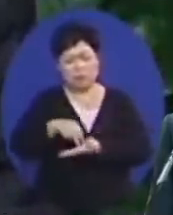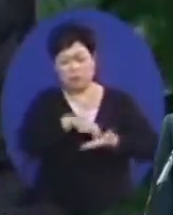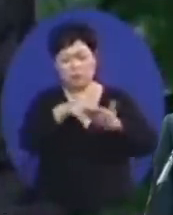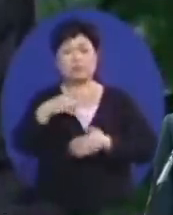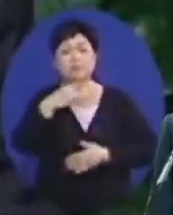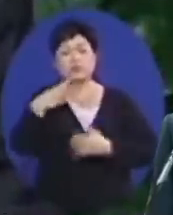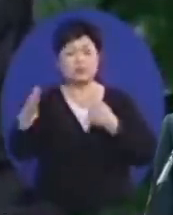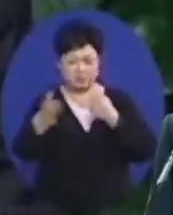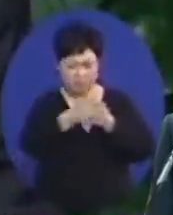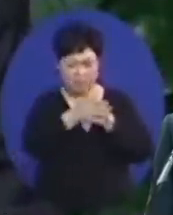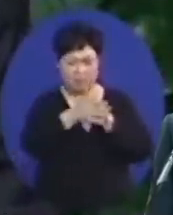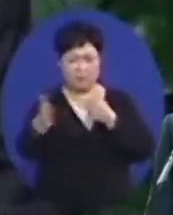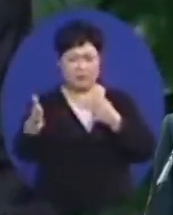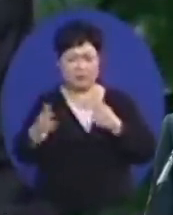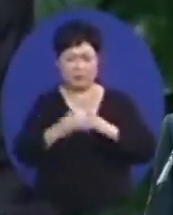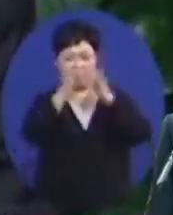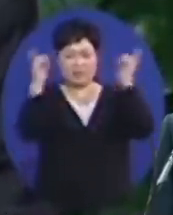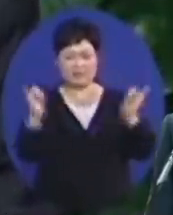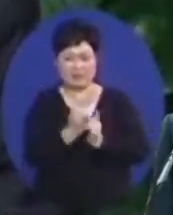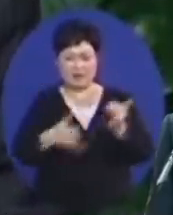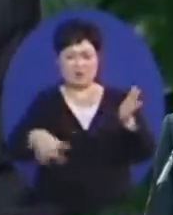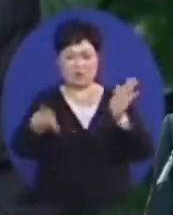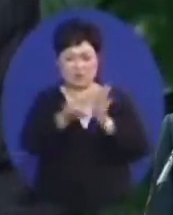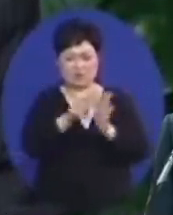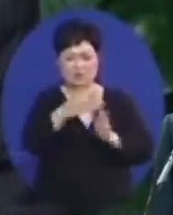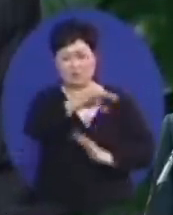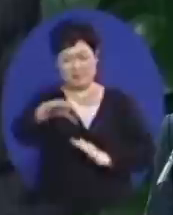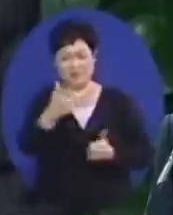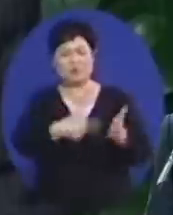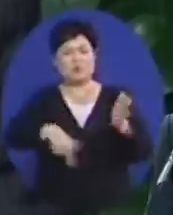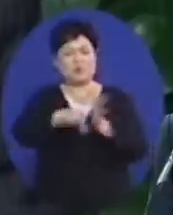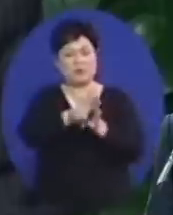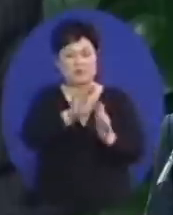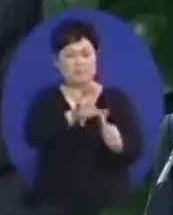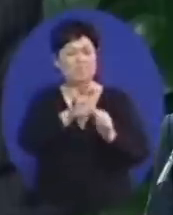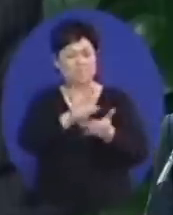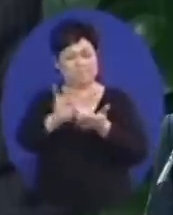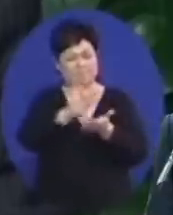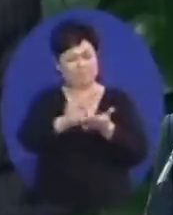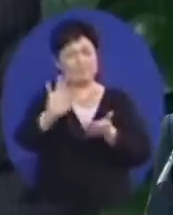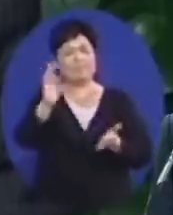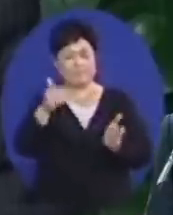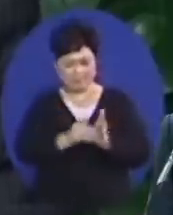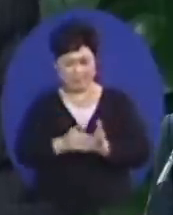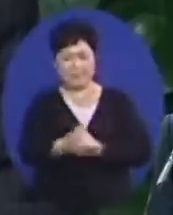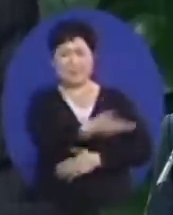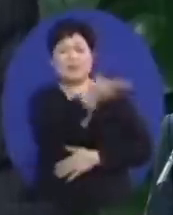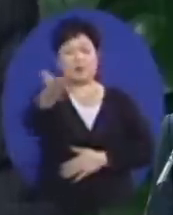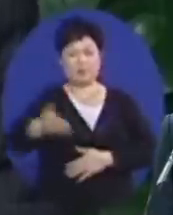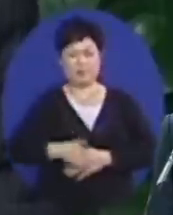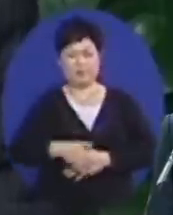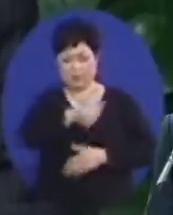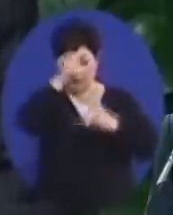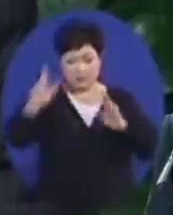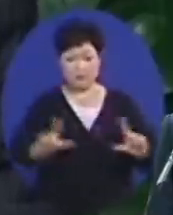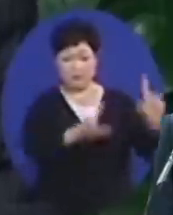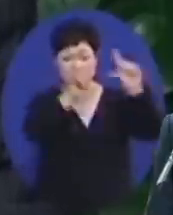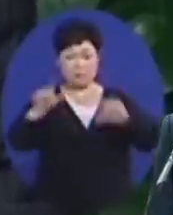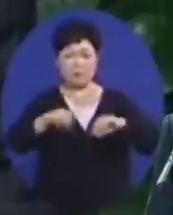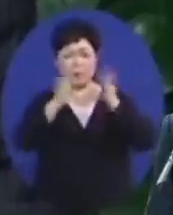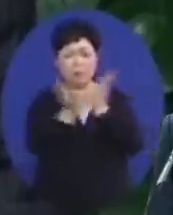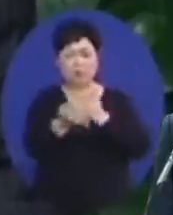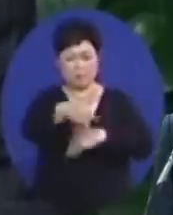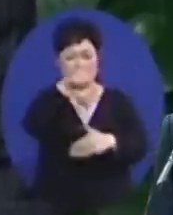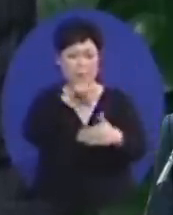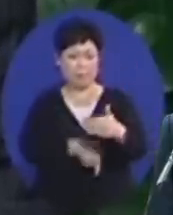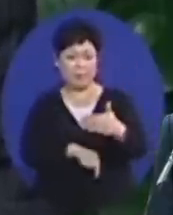그를 사회를 위해서 이웃을 위해서 쓰는데 사용했던 것입니다. 여러분 인생이 살면 모두 다 그